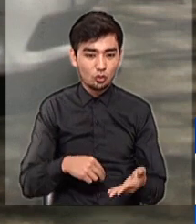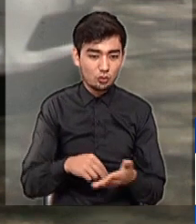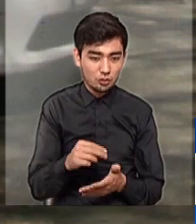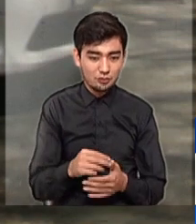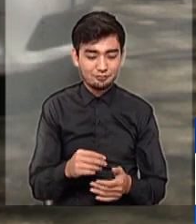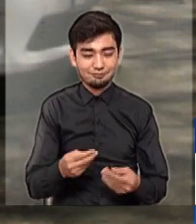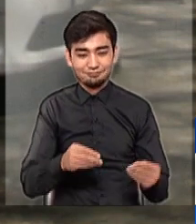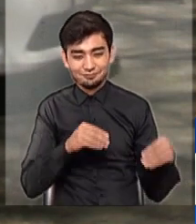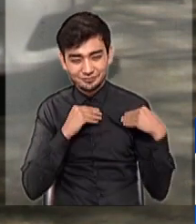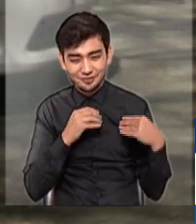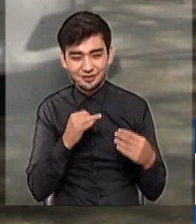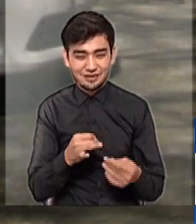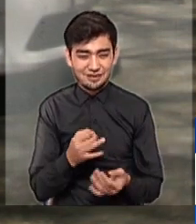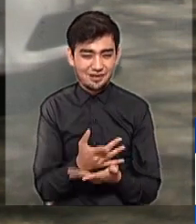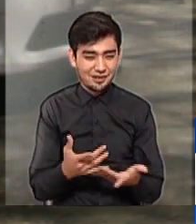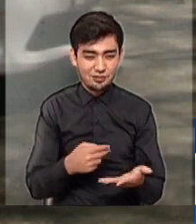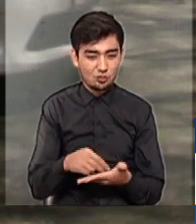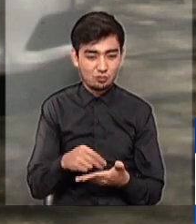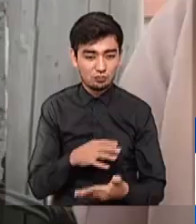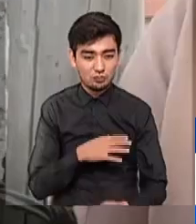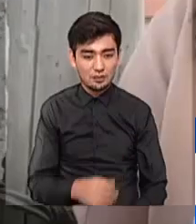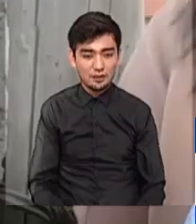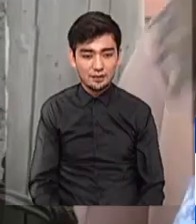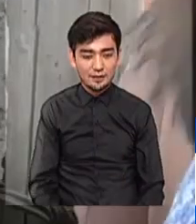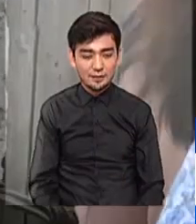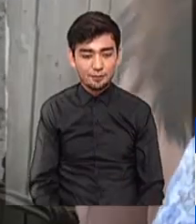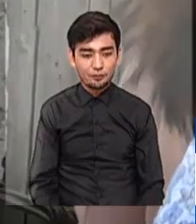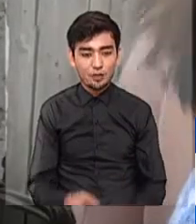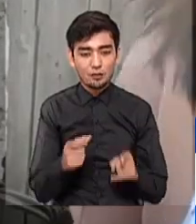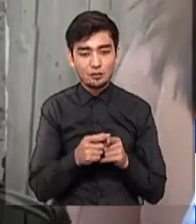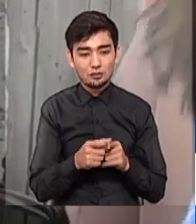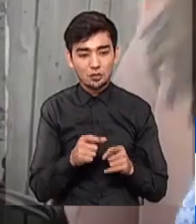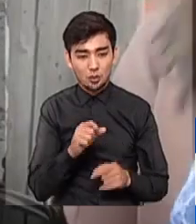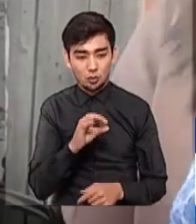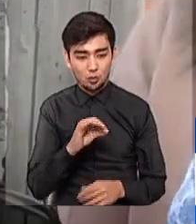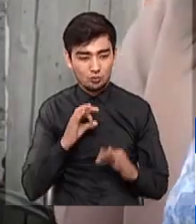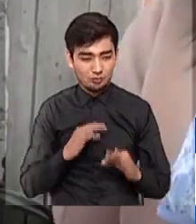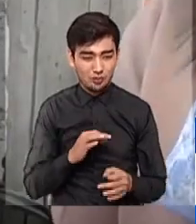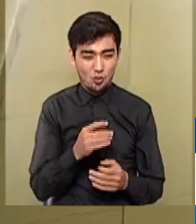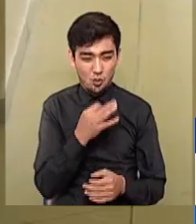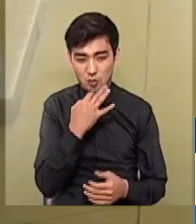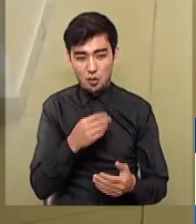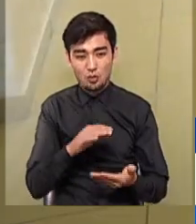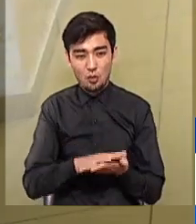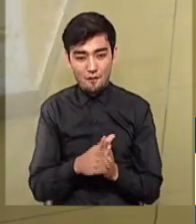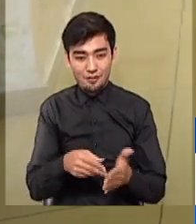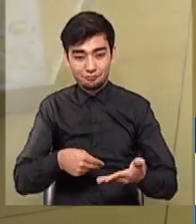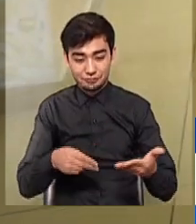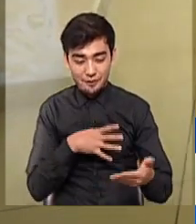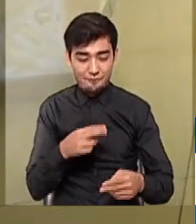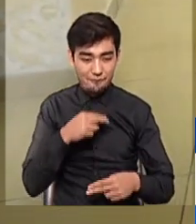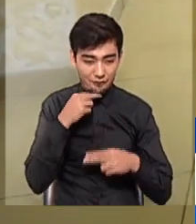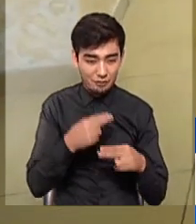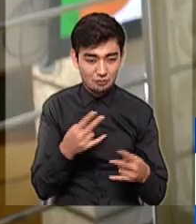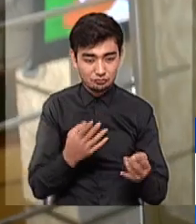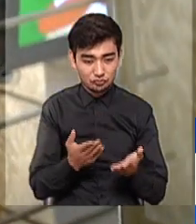постельного белья и расходных материалов по словам юристов перед тем как подписывать любой договор следует внимательно ознакомиться